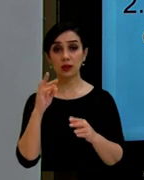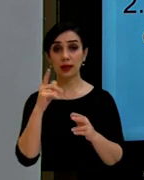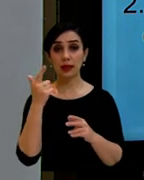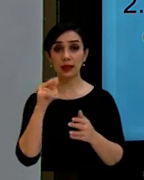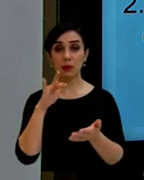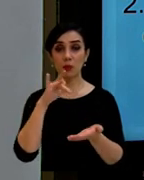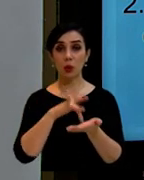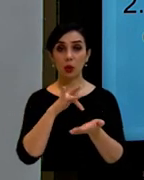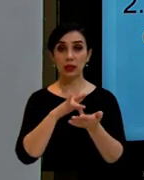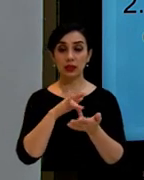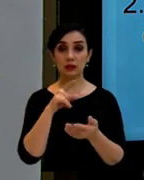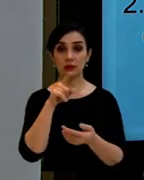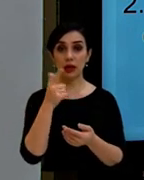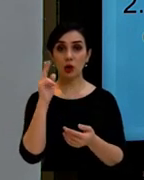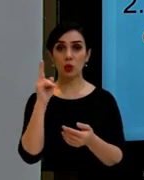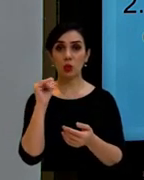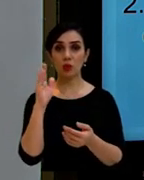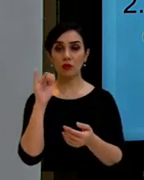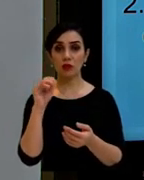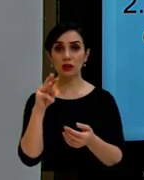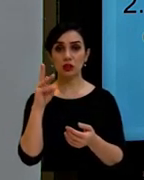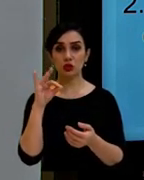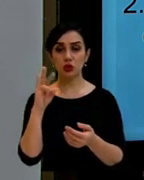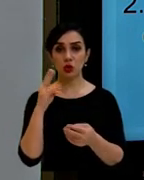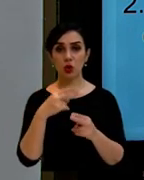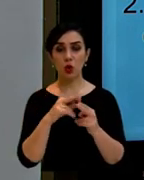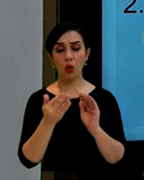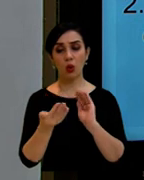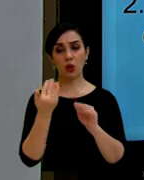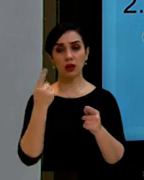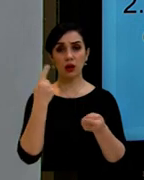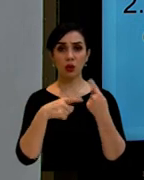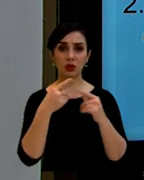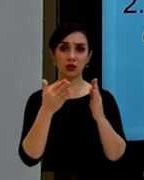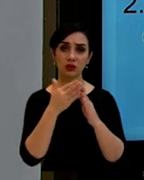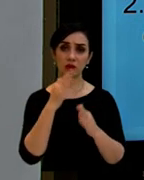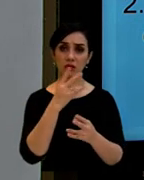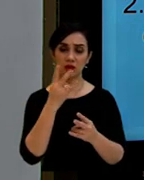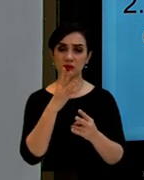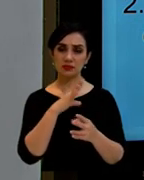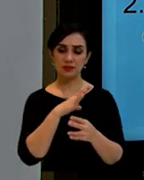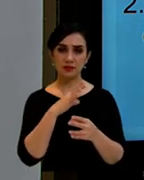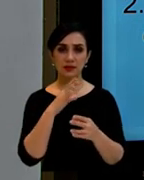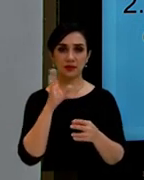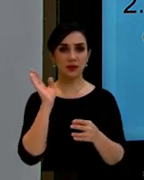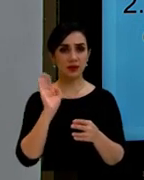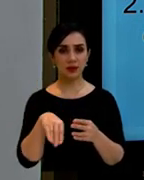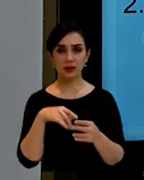keldi. Quvvatjon, o'sha paytda orqaga qaytishim kerak ekan. Ablahmanda